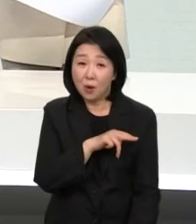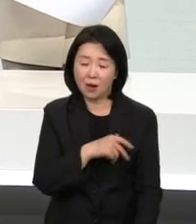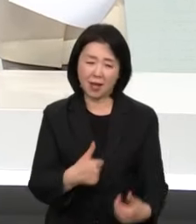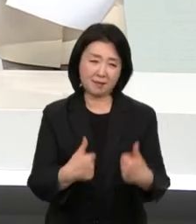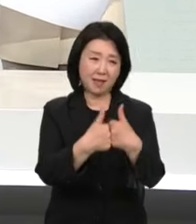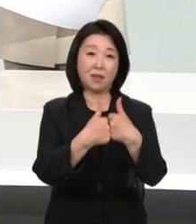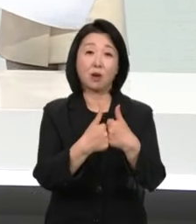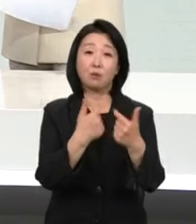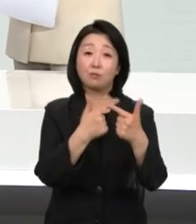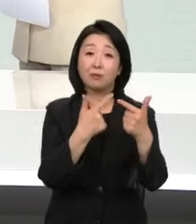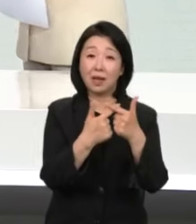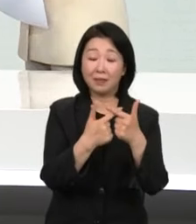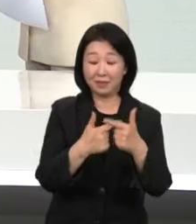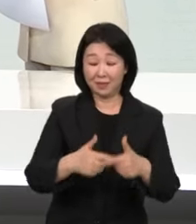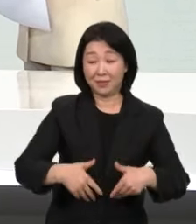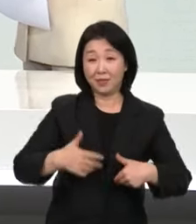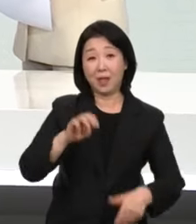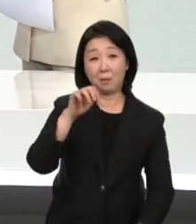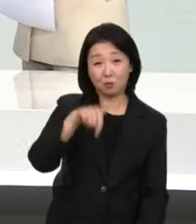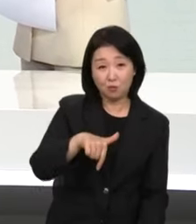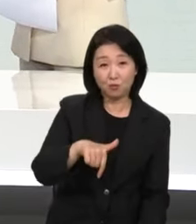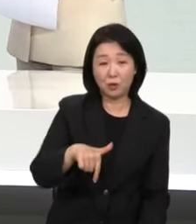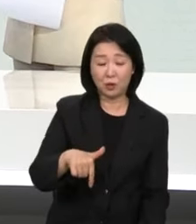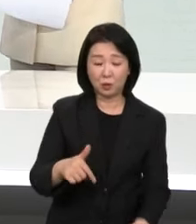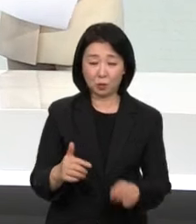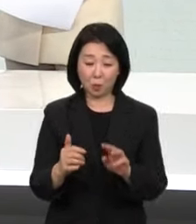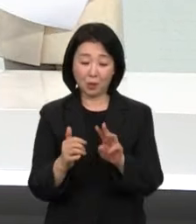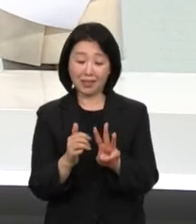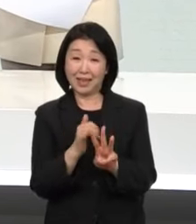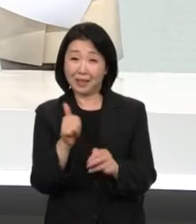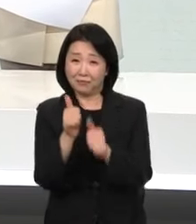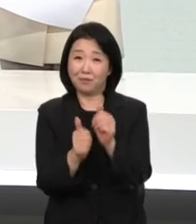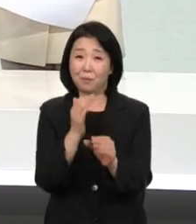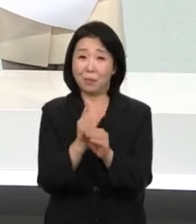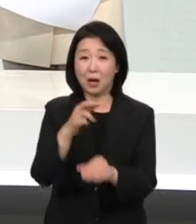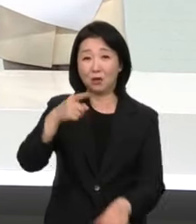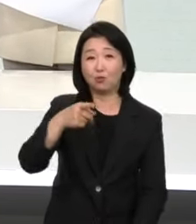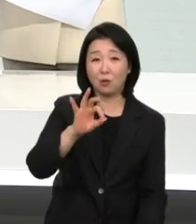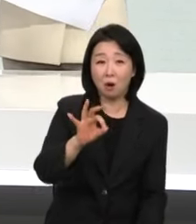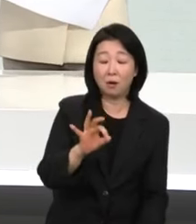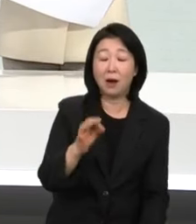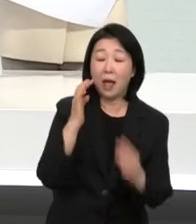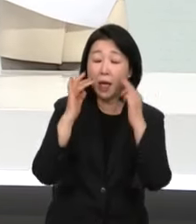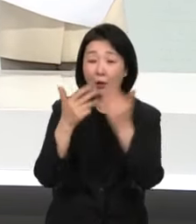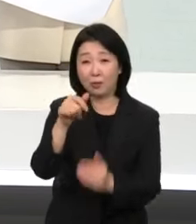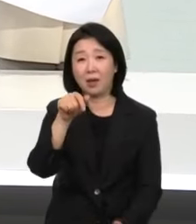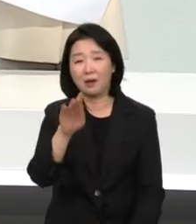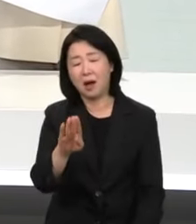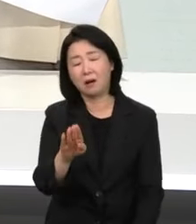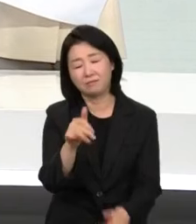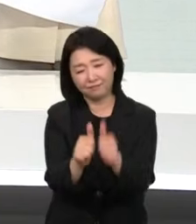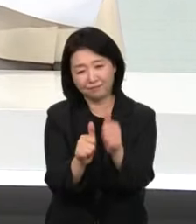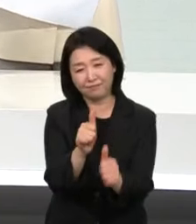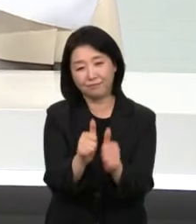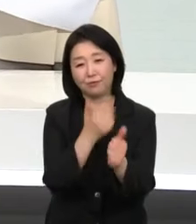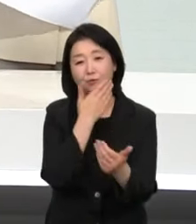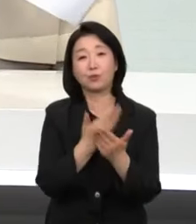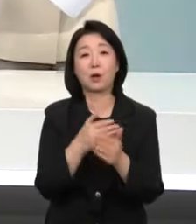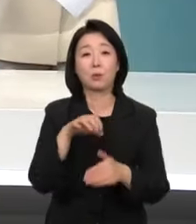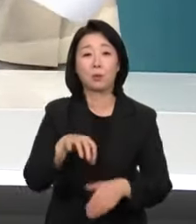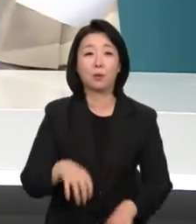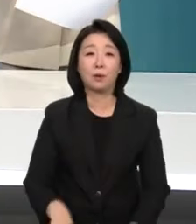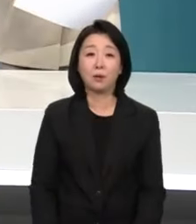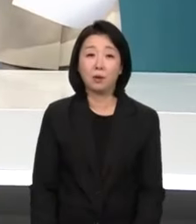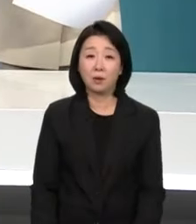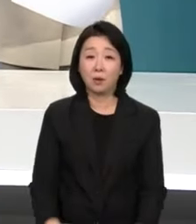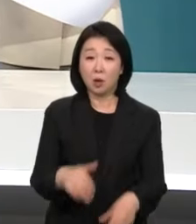대결 중인 부산 남구 그리고 3자구도인 수영, 해운대 갑까지 승부처로 분류가 됩니다.